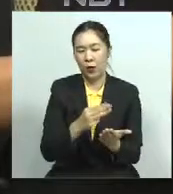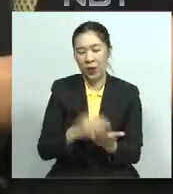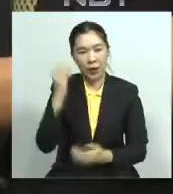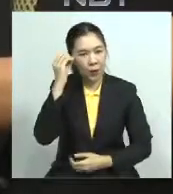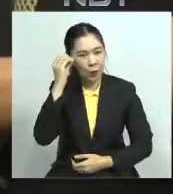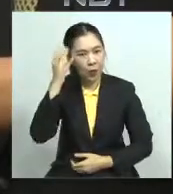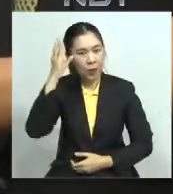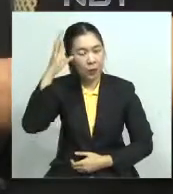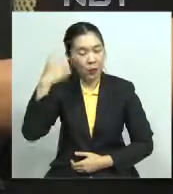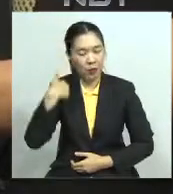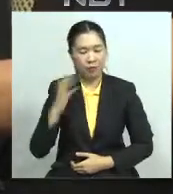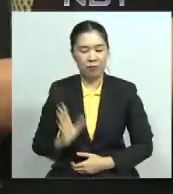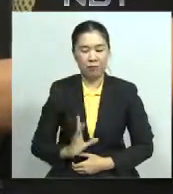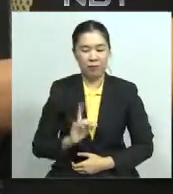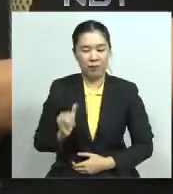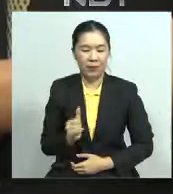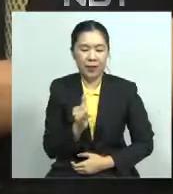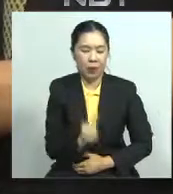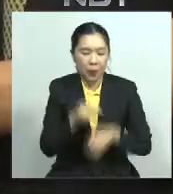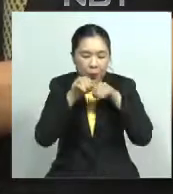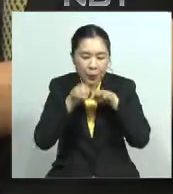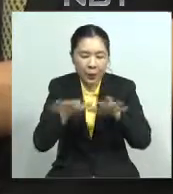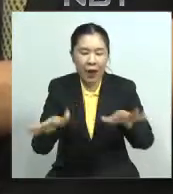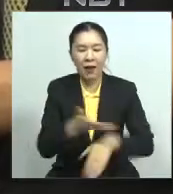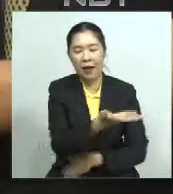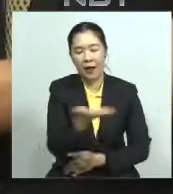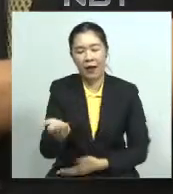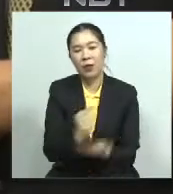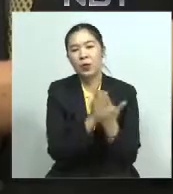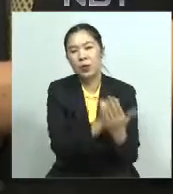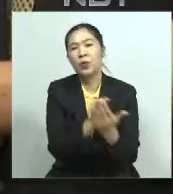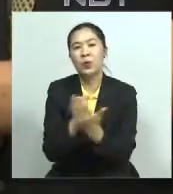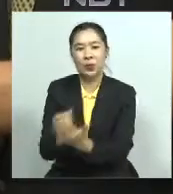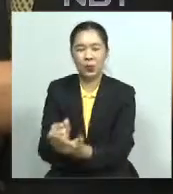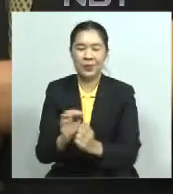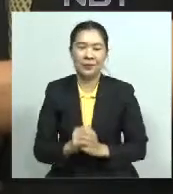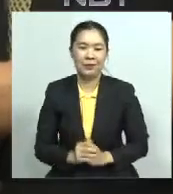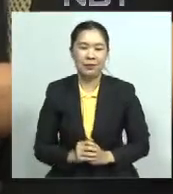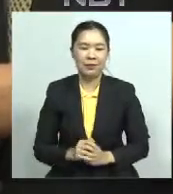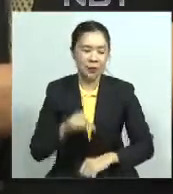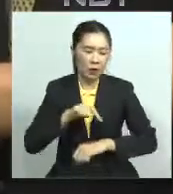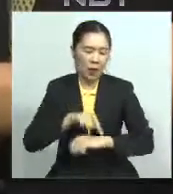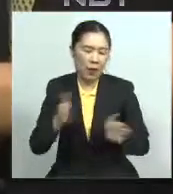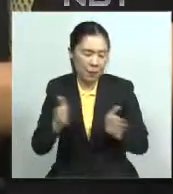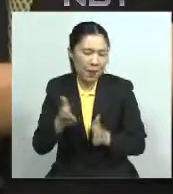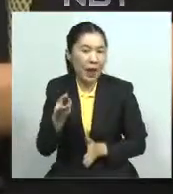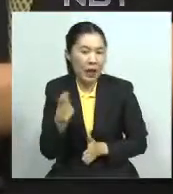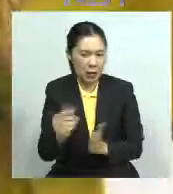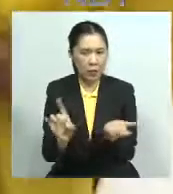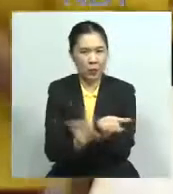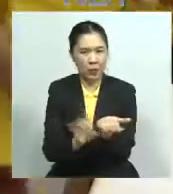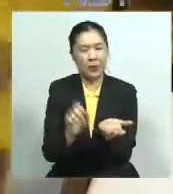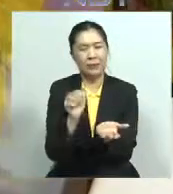รู้ช่วยเผยแพร่แบบนี้นะผมคิดว่ามันทำให้มันเร็วแล้วมันได้คุณภา